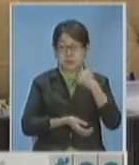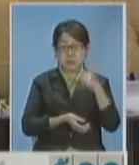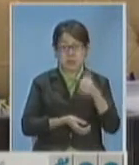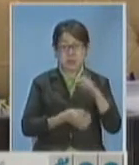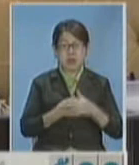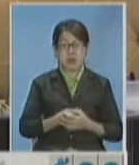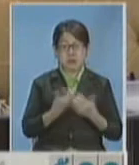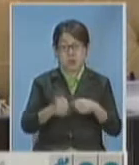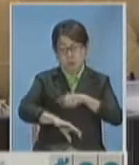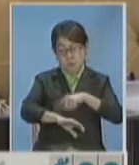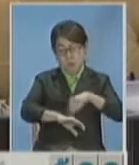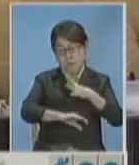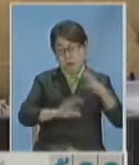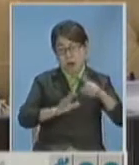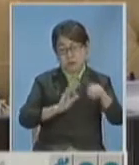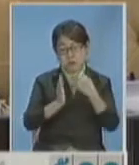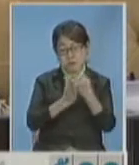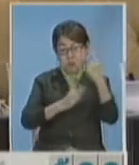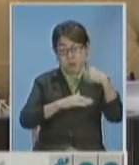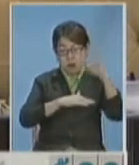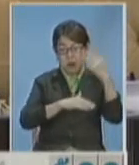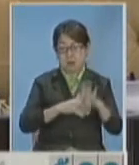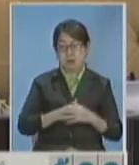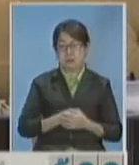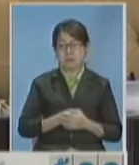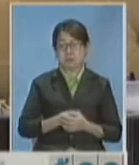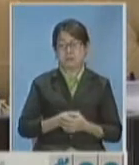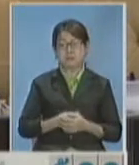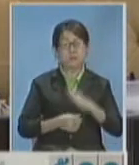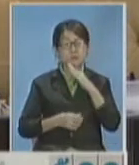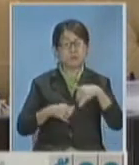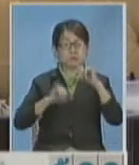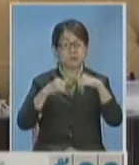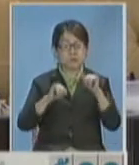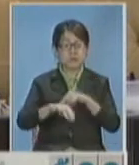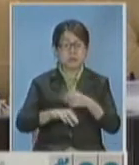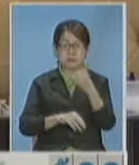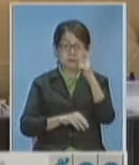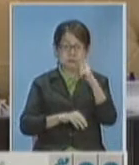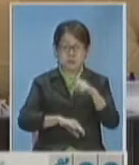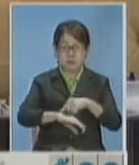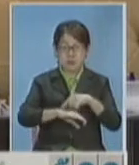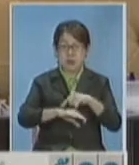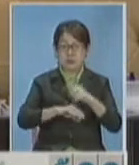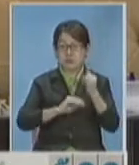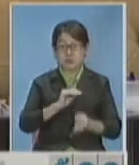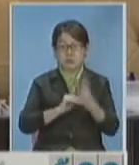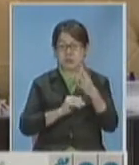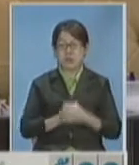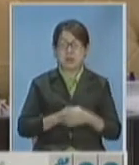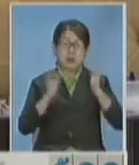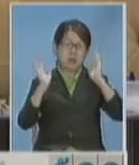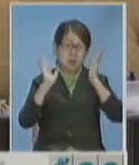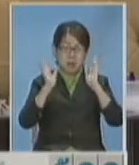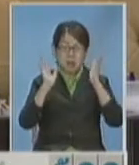แล้วท่านใช้เวลามามากกว่า1ชั่วโมงแล้วถ้าอย่างนี้เนี่ยมันก็คงไม่จบหรอกครับก็หาเรื่องพูดไป